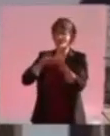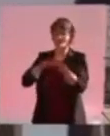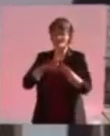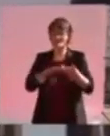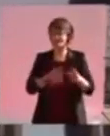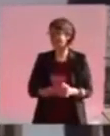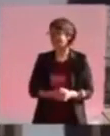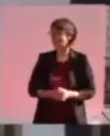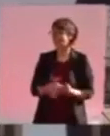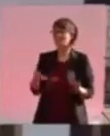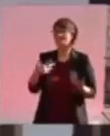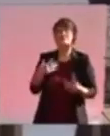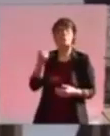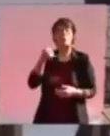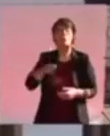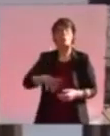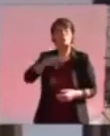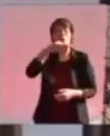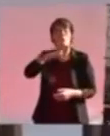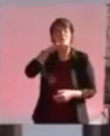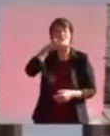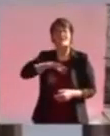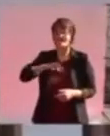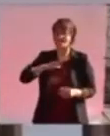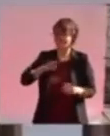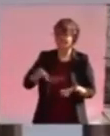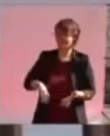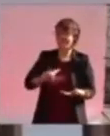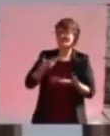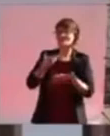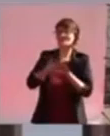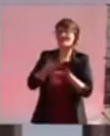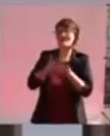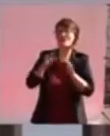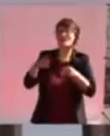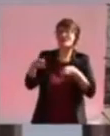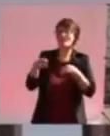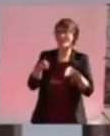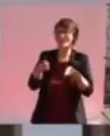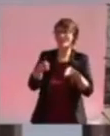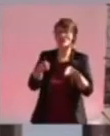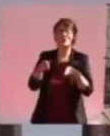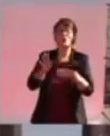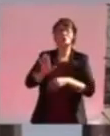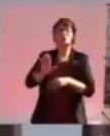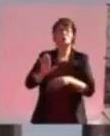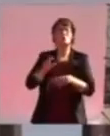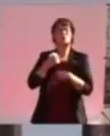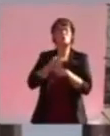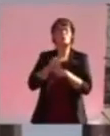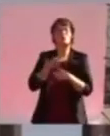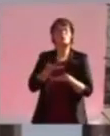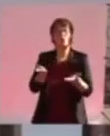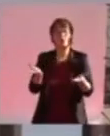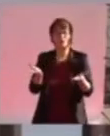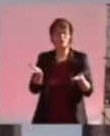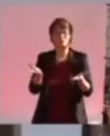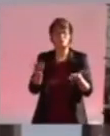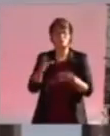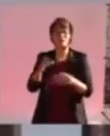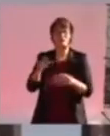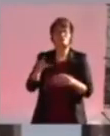interventi che ci racconterà questo percorso sviluppato dalla funzione pubblica che è quello di simone mazza delegato sindacale